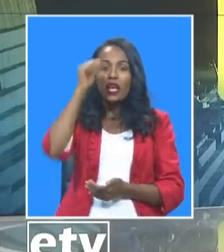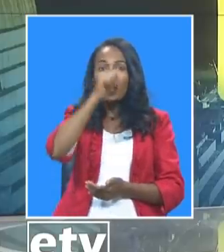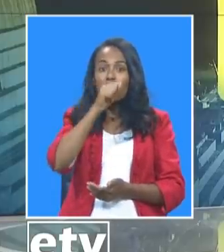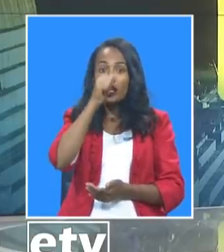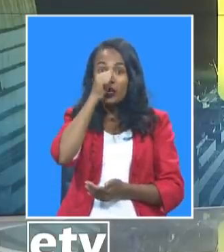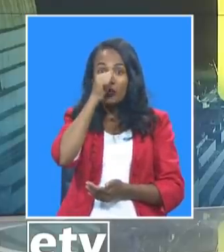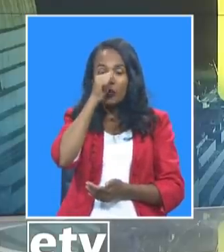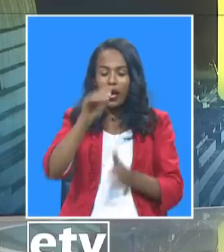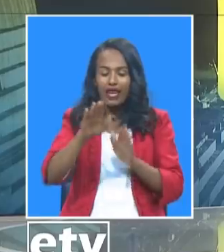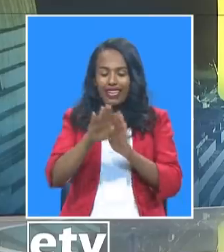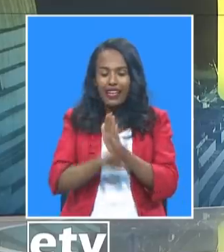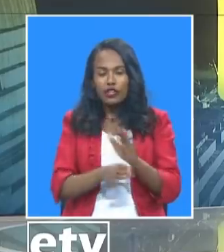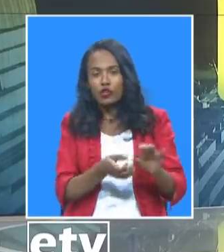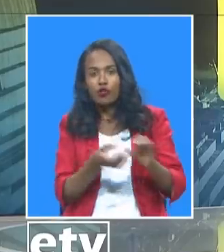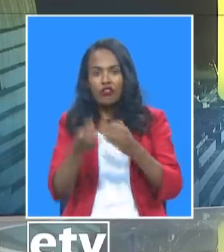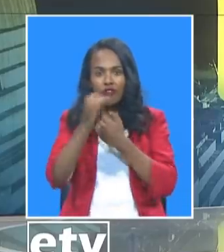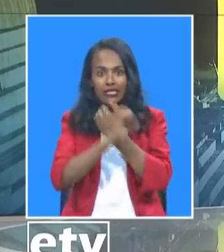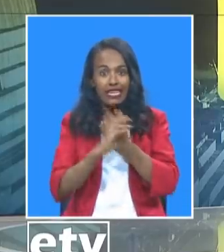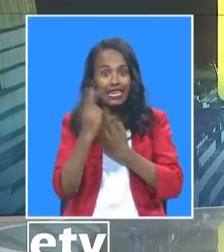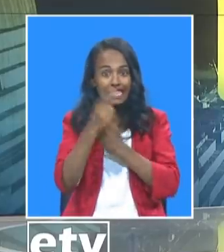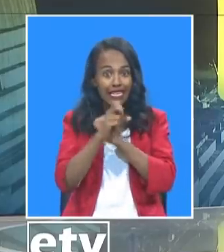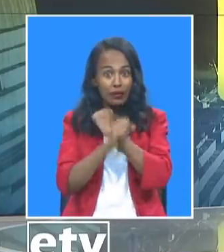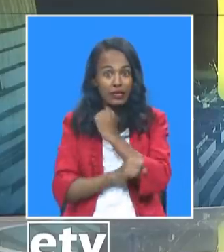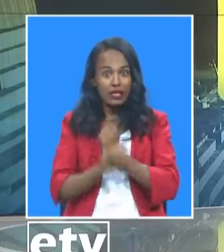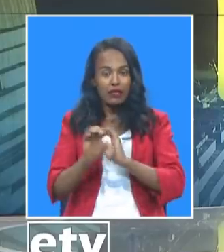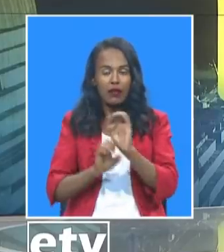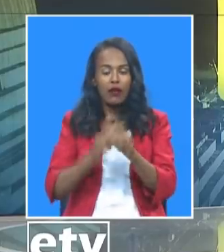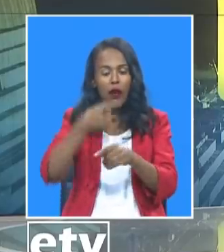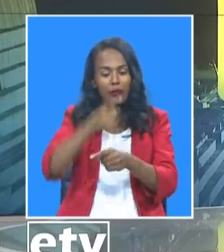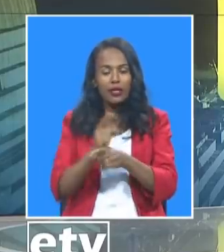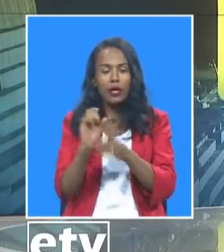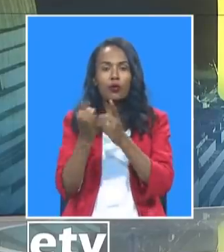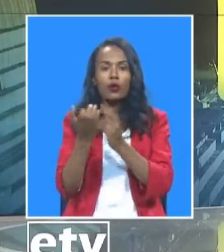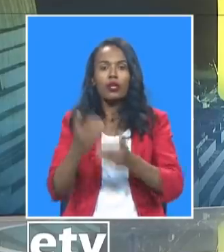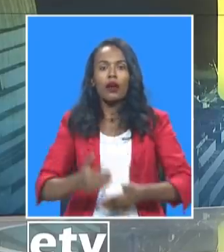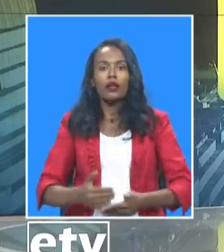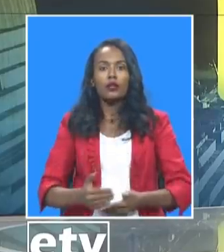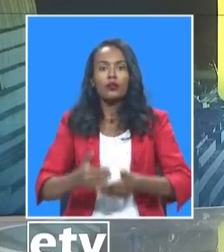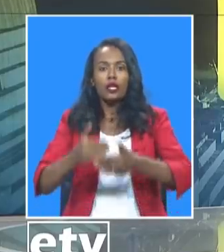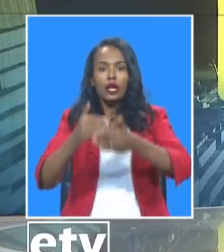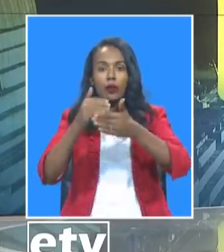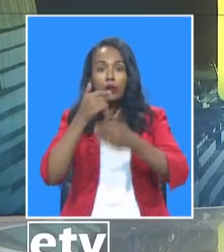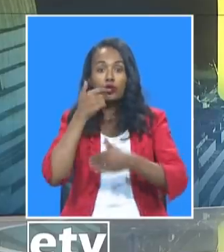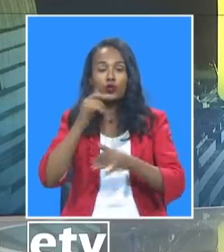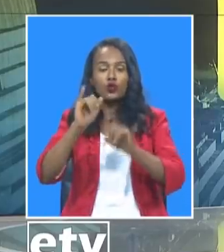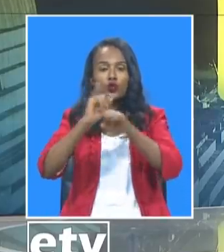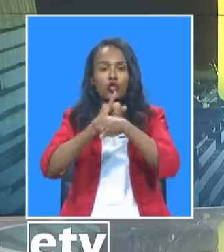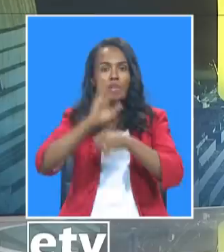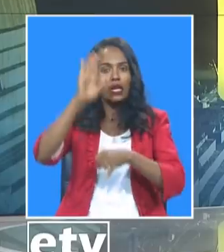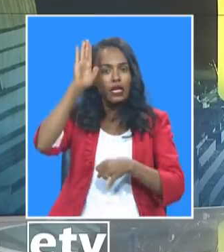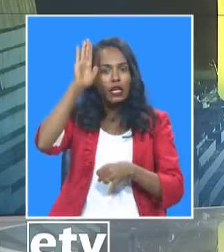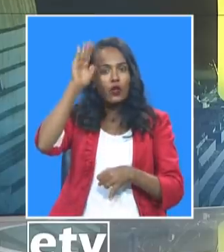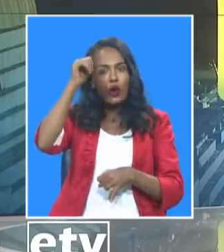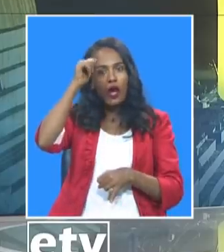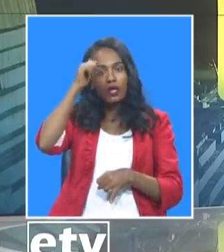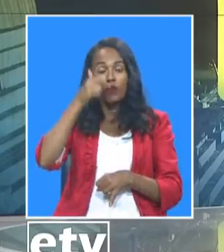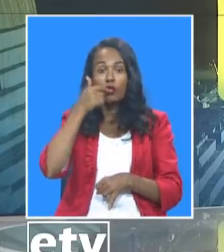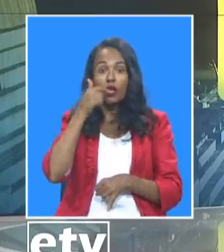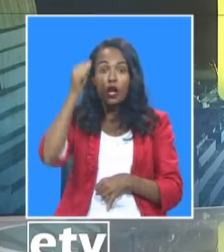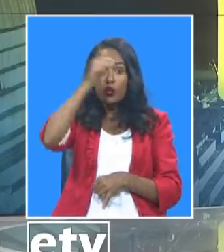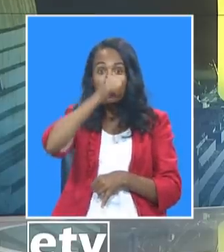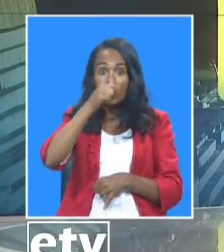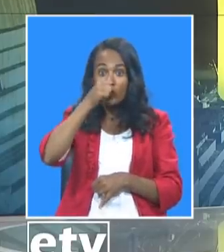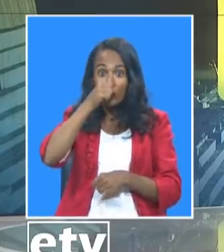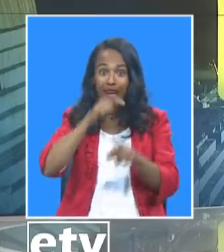ኢትዮጵያ የታችኛውን ተፋሰስ ሀገራት ጥቅም መሰረት አድርጋ በተገቢ ሁኔታ ግድቡን እየገነባች ነው ሲሉ ኢንጂነር ጌዲዮን አስፋው ተናገሩ።